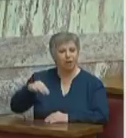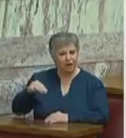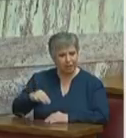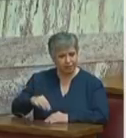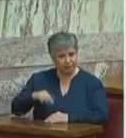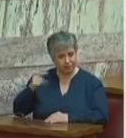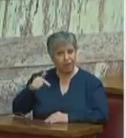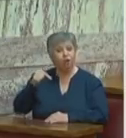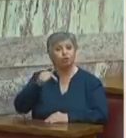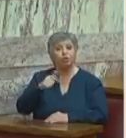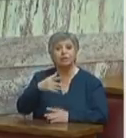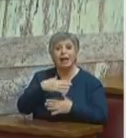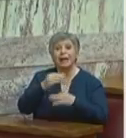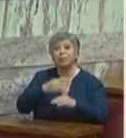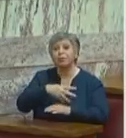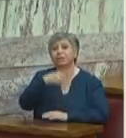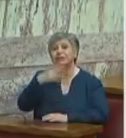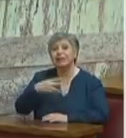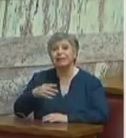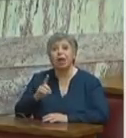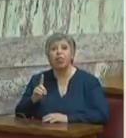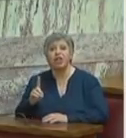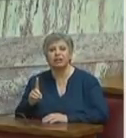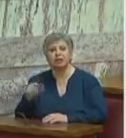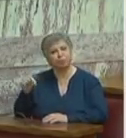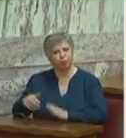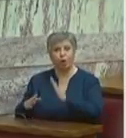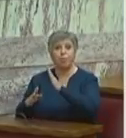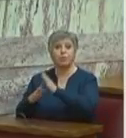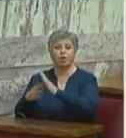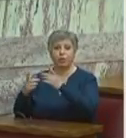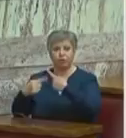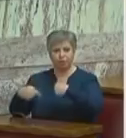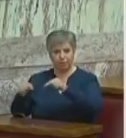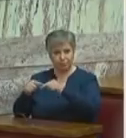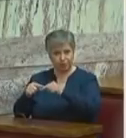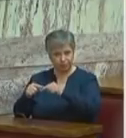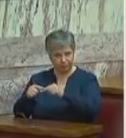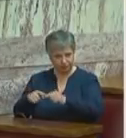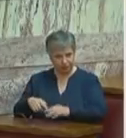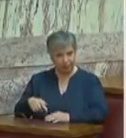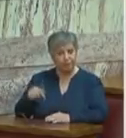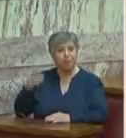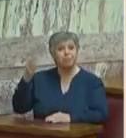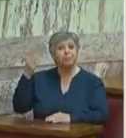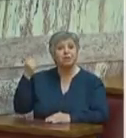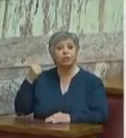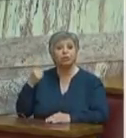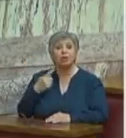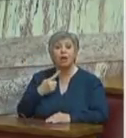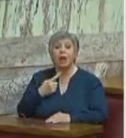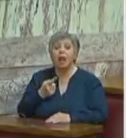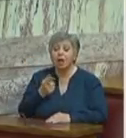σημερινής Επιτροπής. Η Επιτροπή στο πόρισμά της δηλώνει ότι γνωρίζει όλη τη θεωρητική